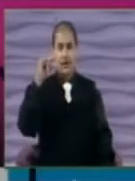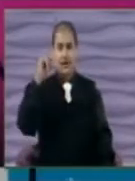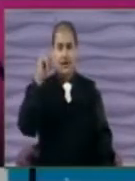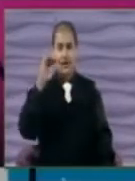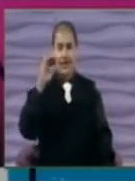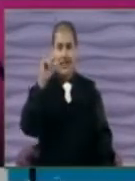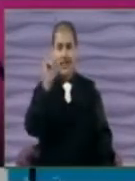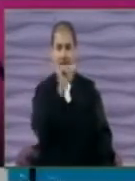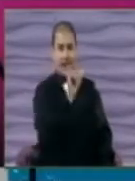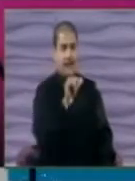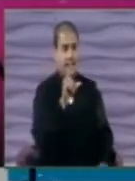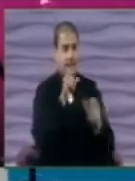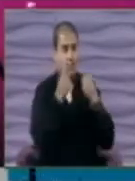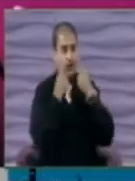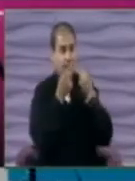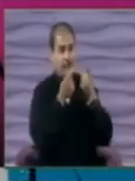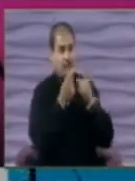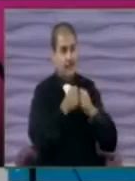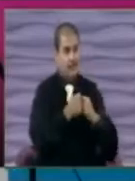التصوير الفوتوغرافي.